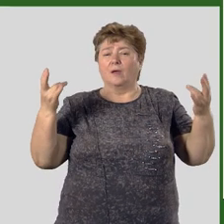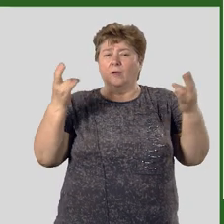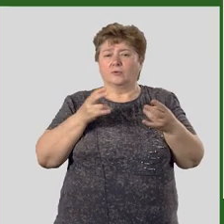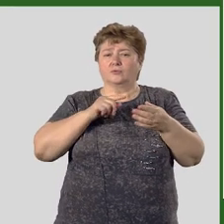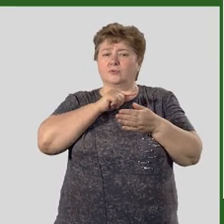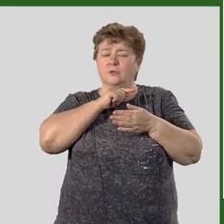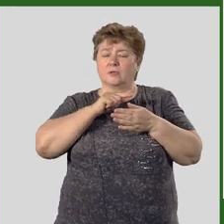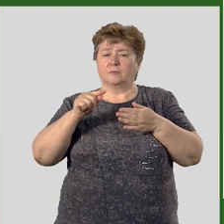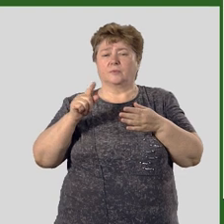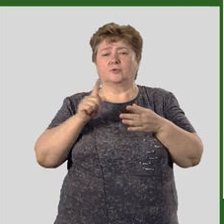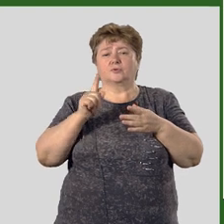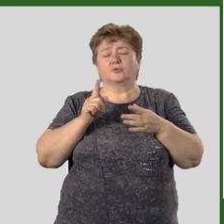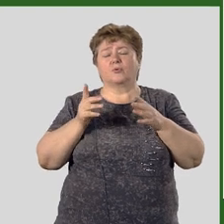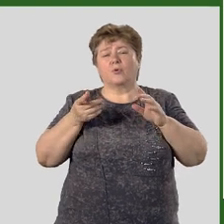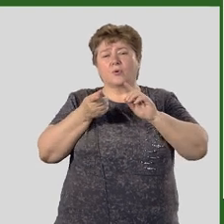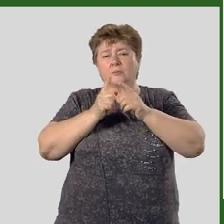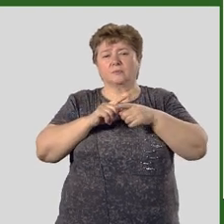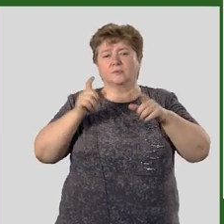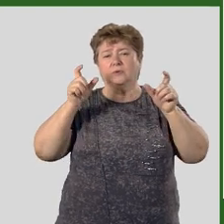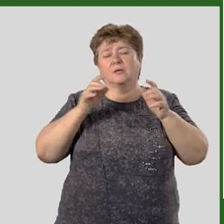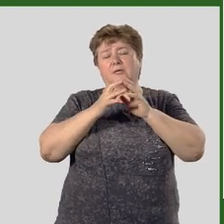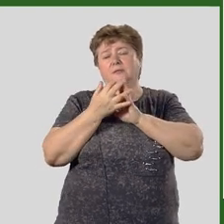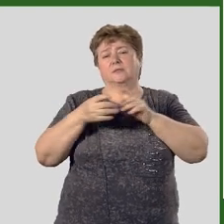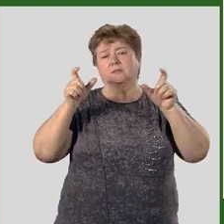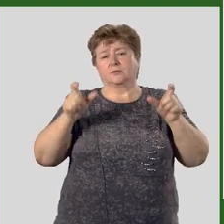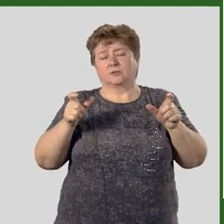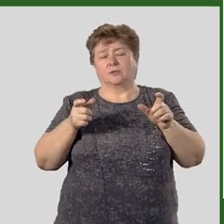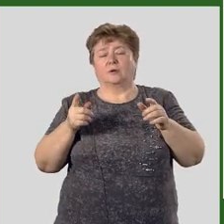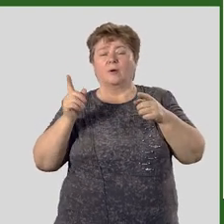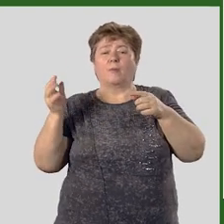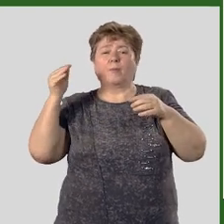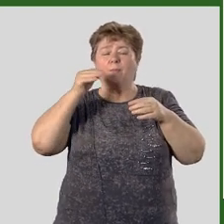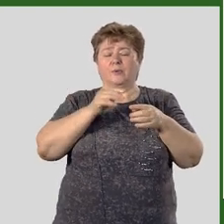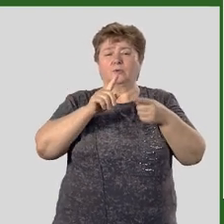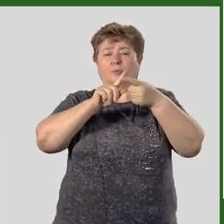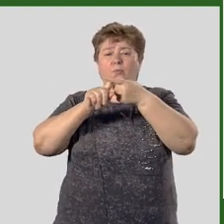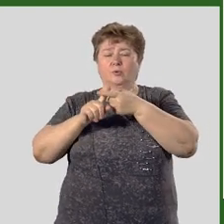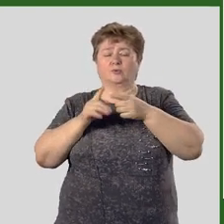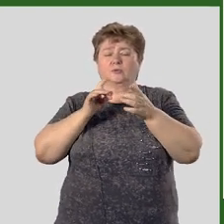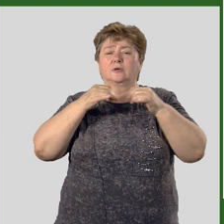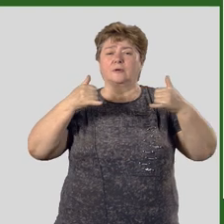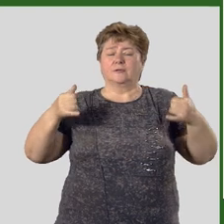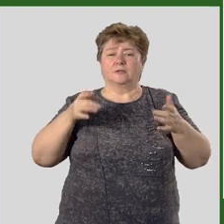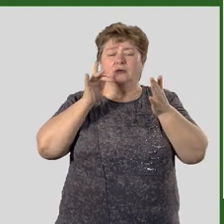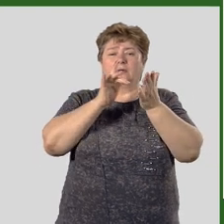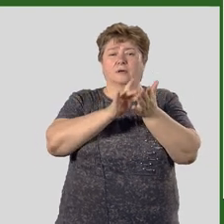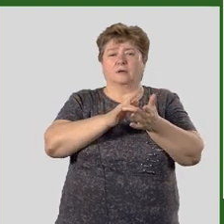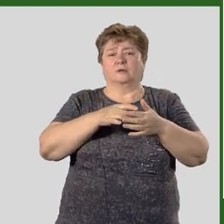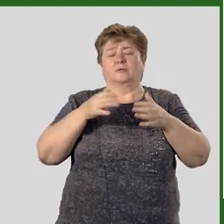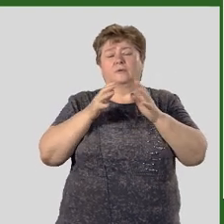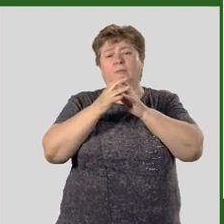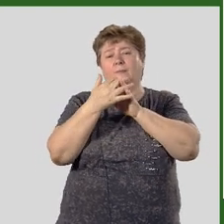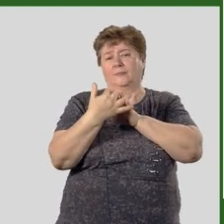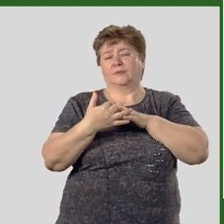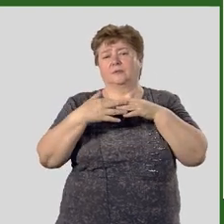Необходимо отметить, что переселение сельских жителей принесло и плюсы в развитии городов, поселков